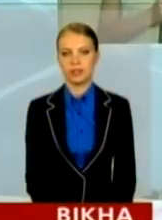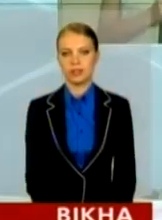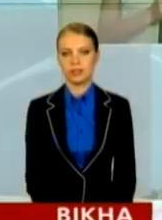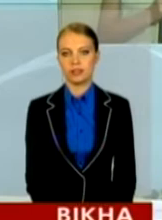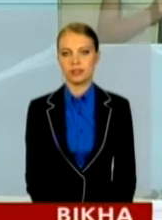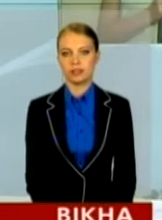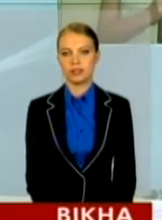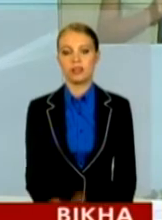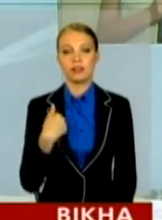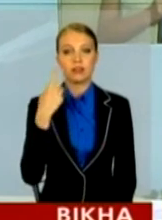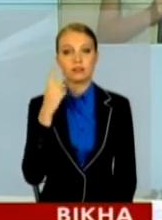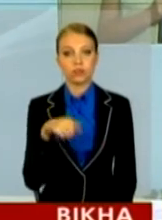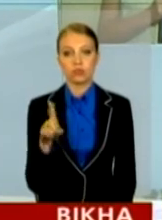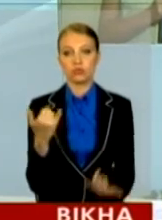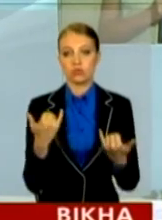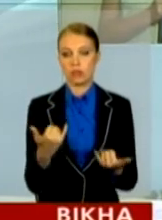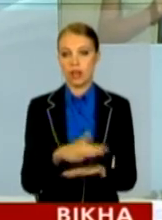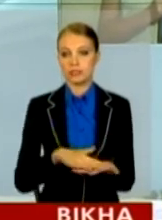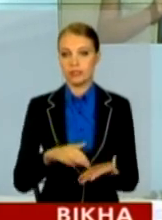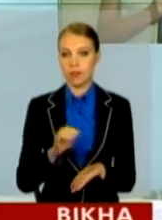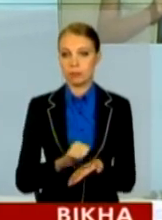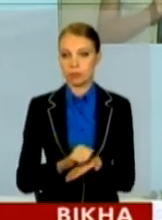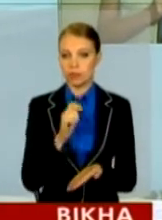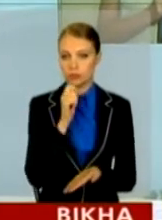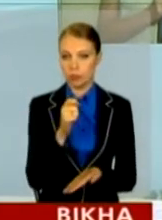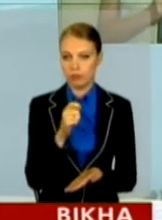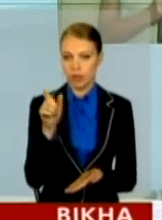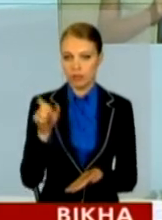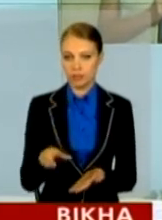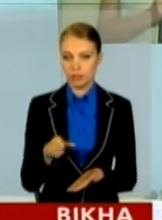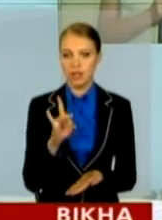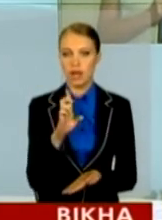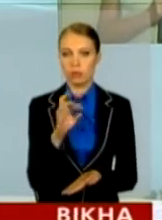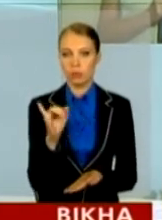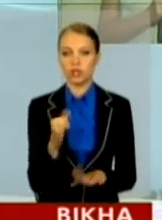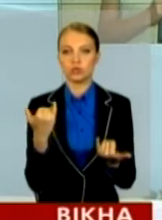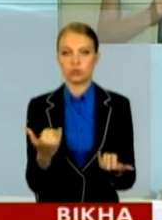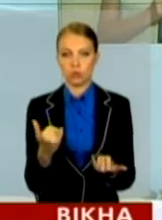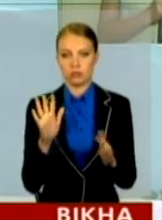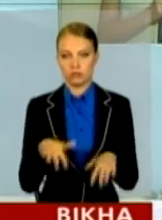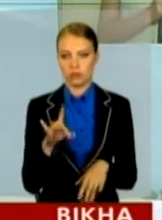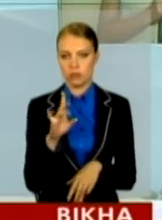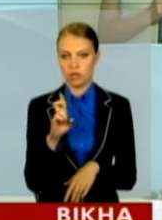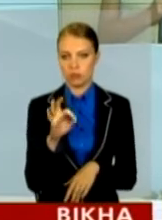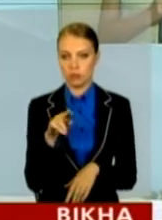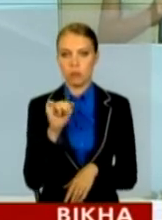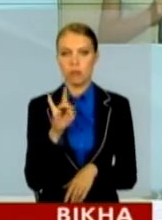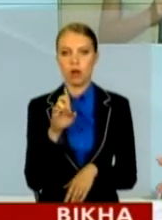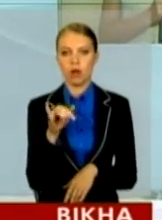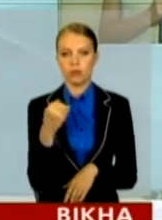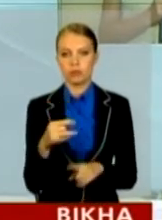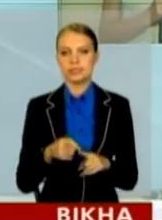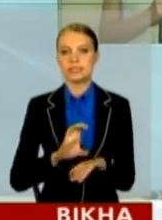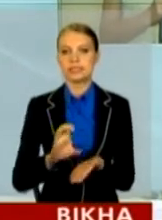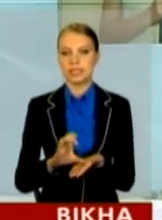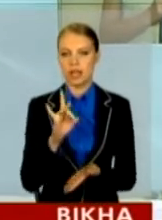Юлю, я знаю, що зараз триває прес-конференція речника РНБО, і от сьогодні ж в РНБО Парубій, це